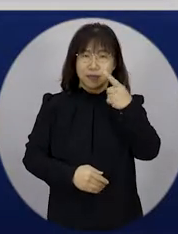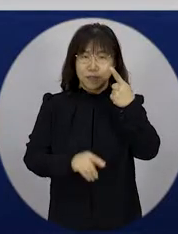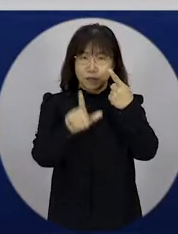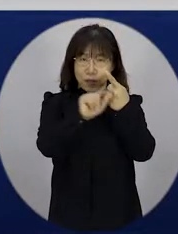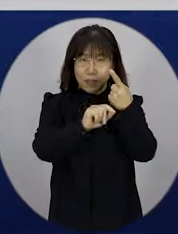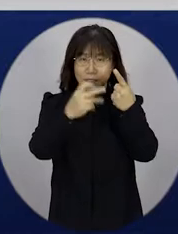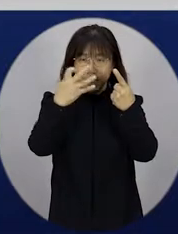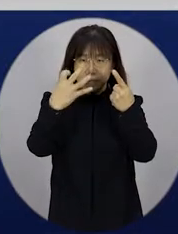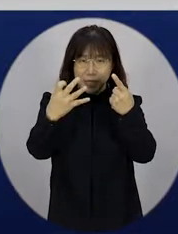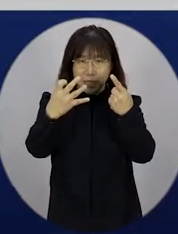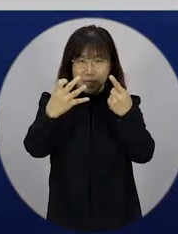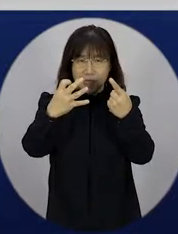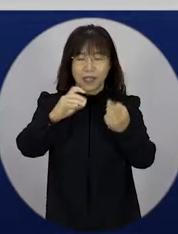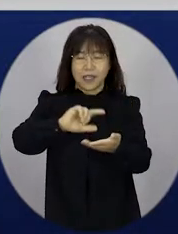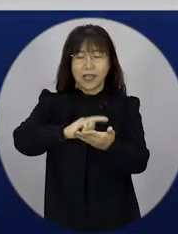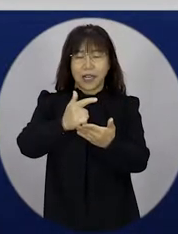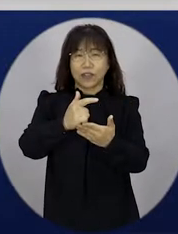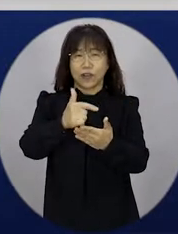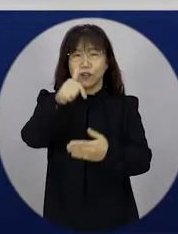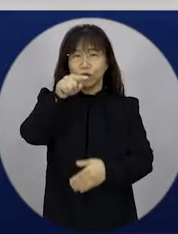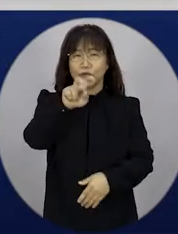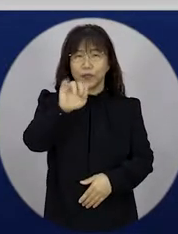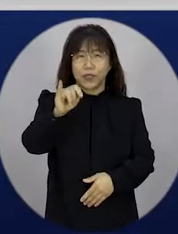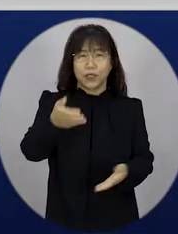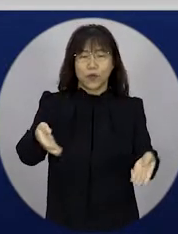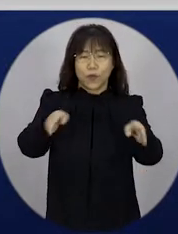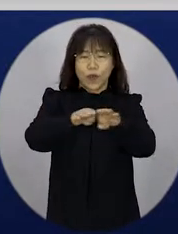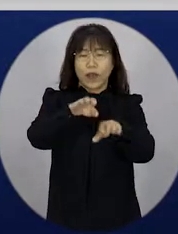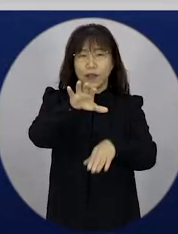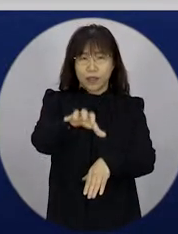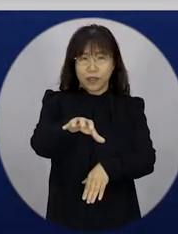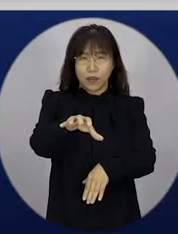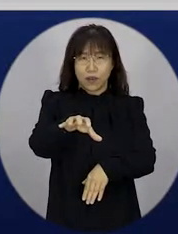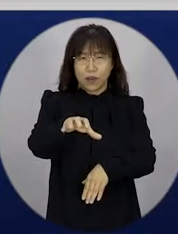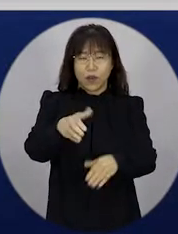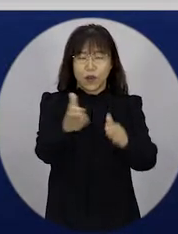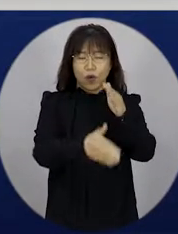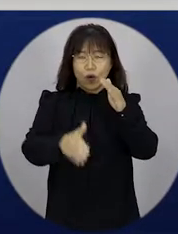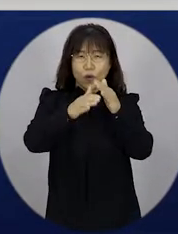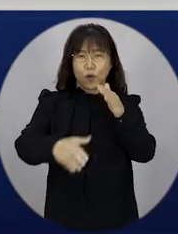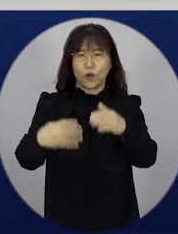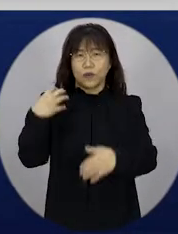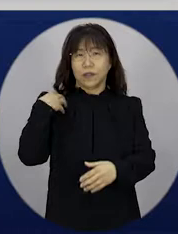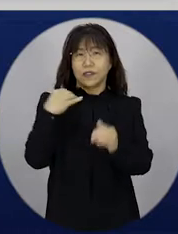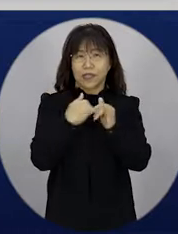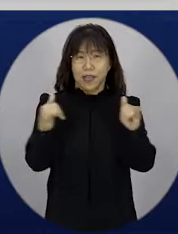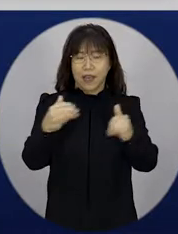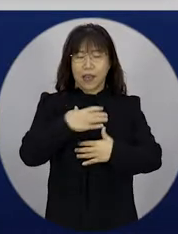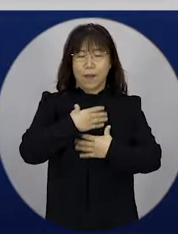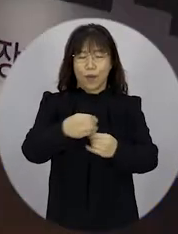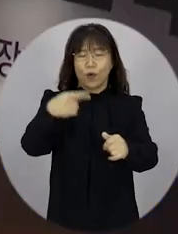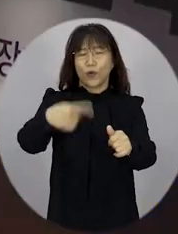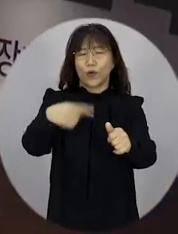지난 14일 강서구민회관 우정홀에서 2022년도 공직자 안보 교육이 열렸습니다.